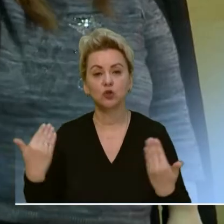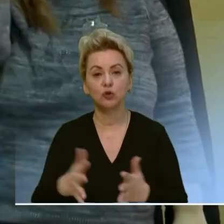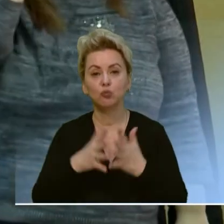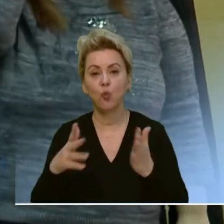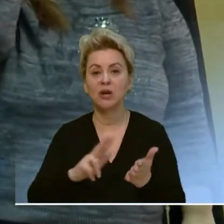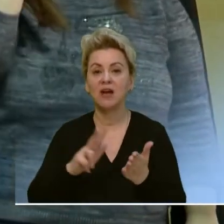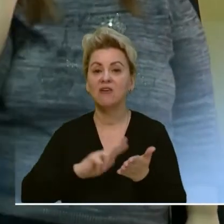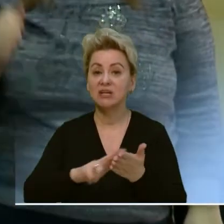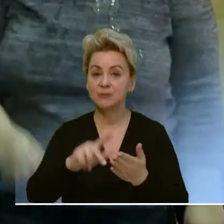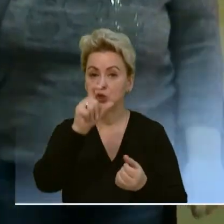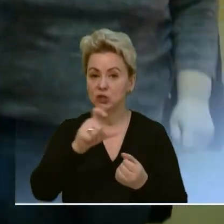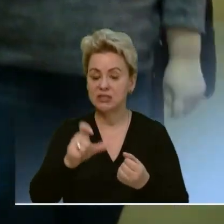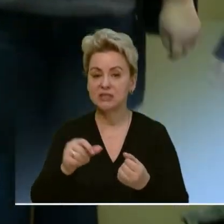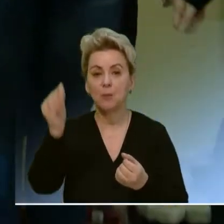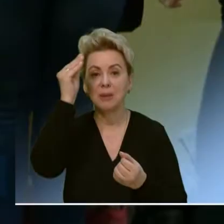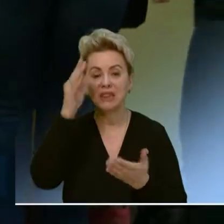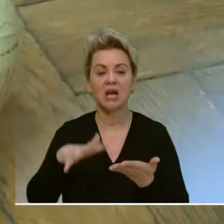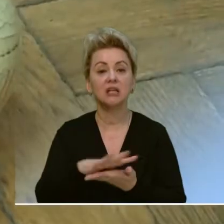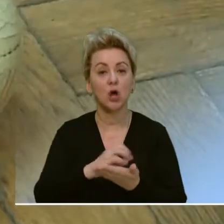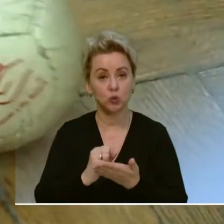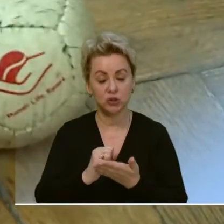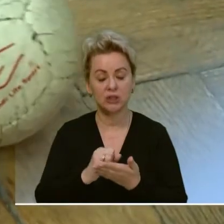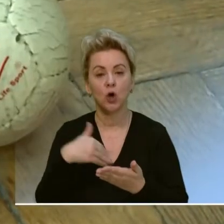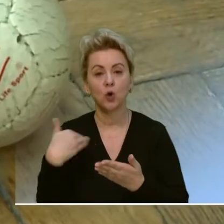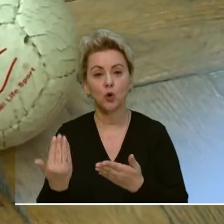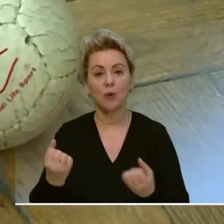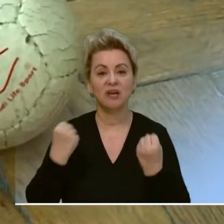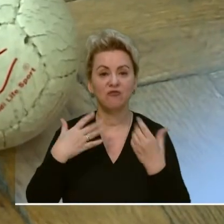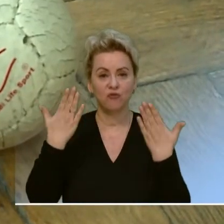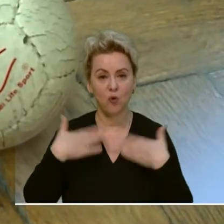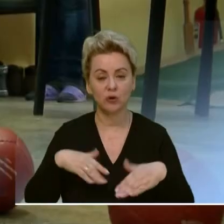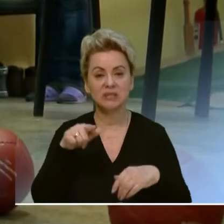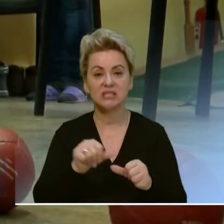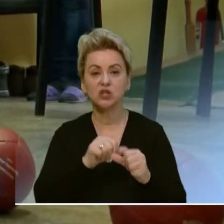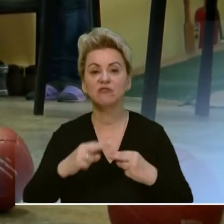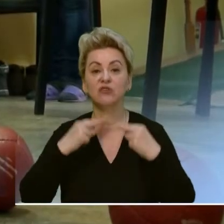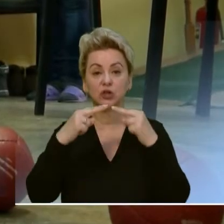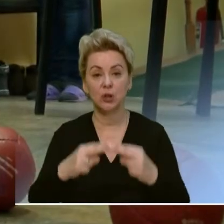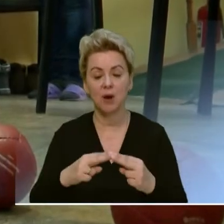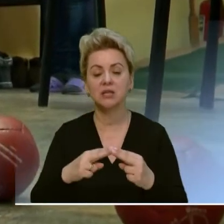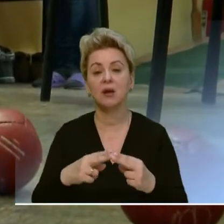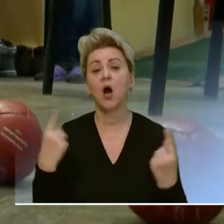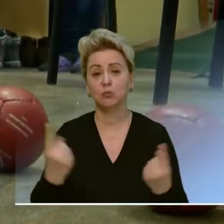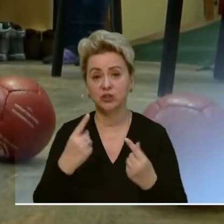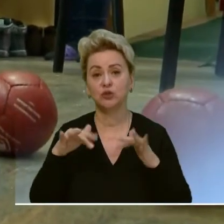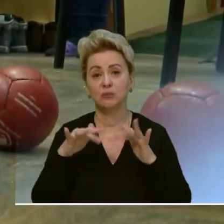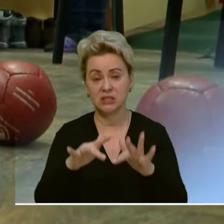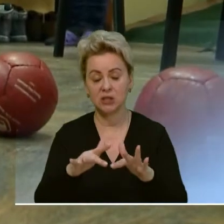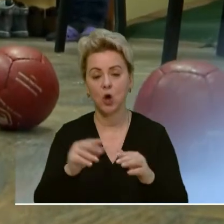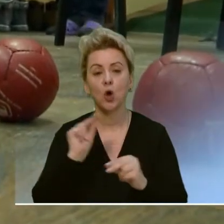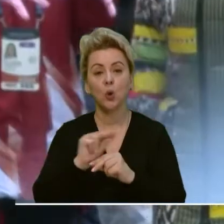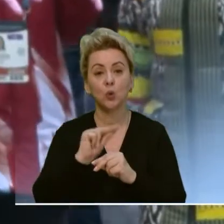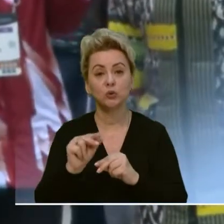более 8 десятков человек с ментальными нарушениями. Кроме физической формы, здесь уделяют внимание и вполне бытовым вещам.